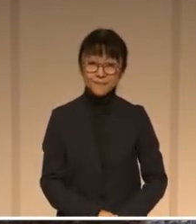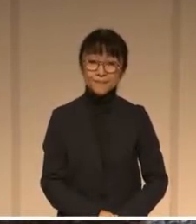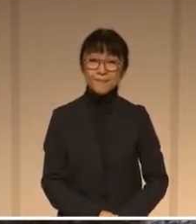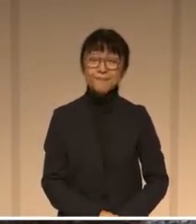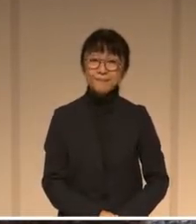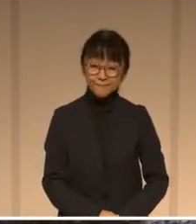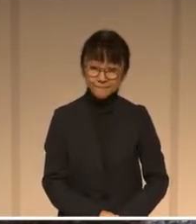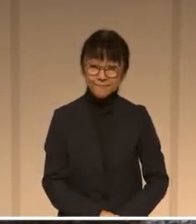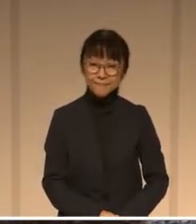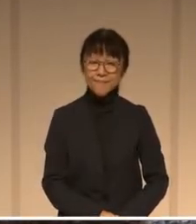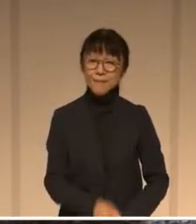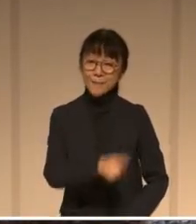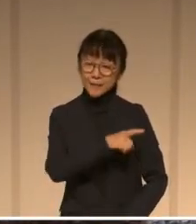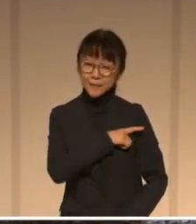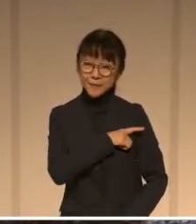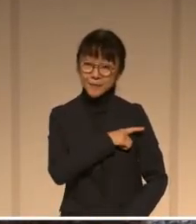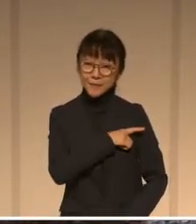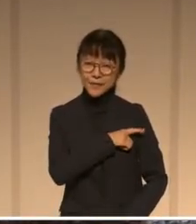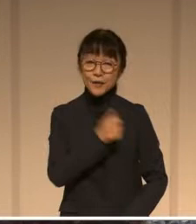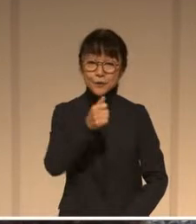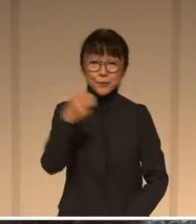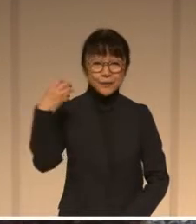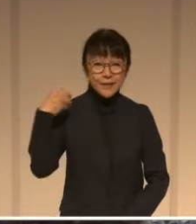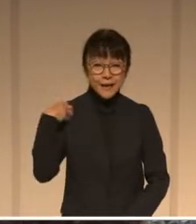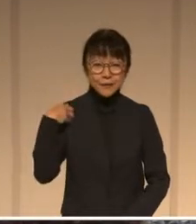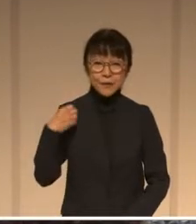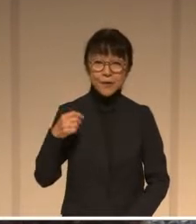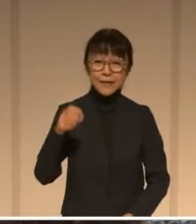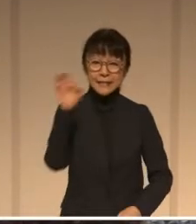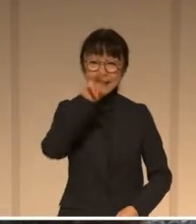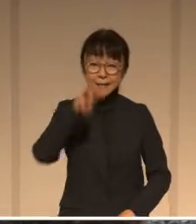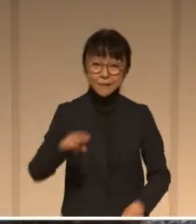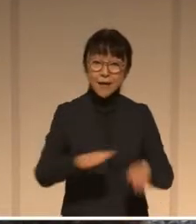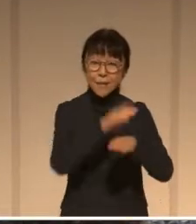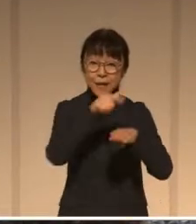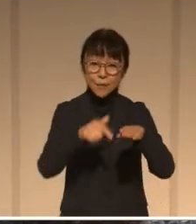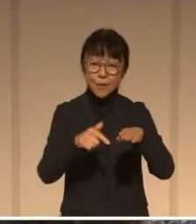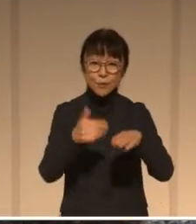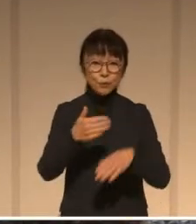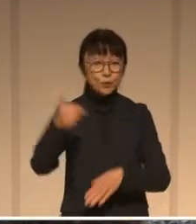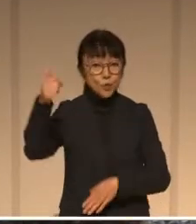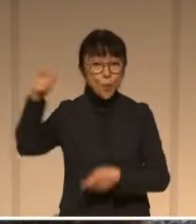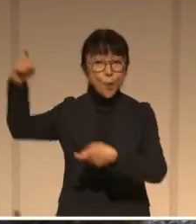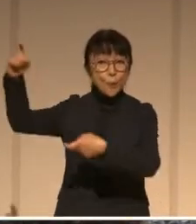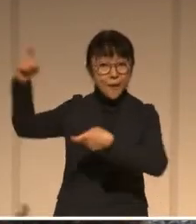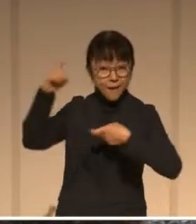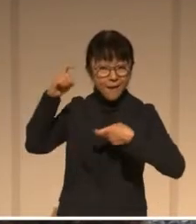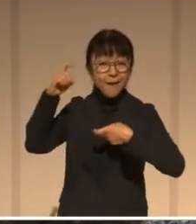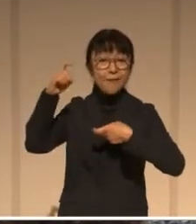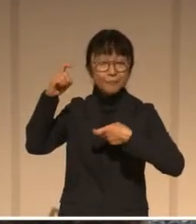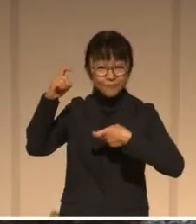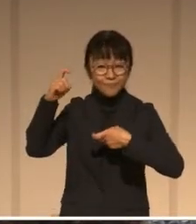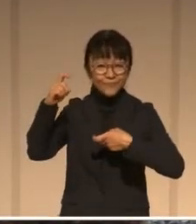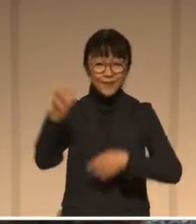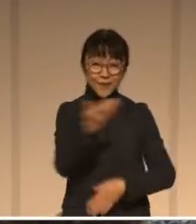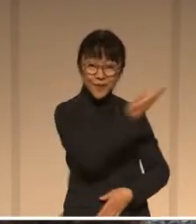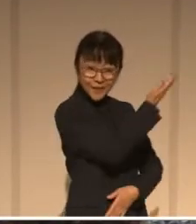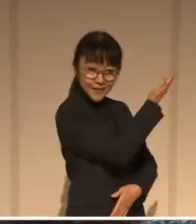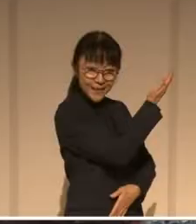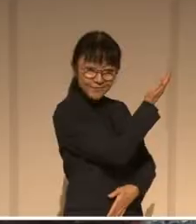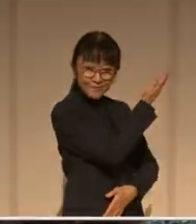それではまず初めに主催である品川区の浜野健区長よりメッセージを預かっておりますどうぞご覧